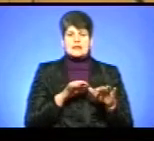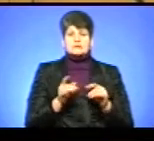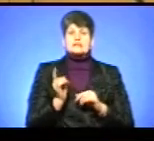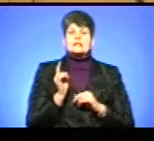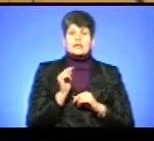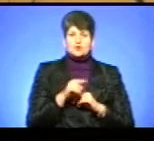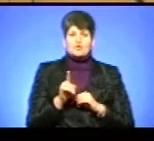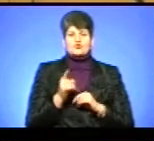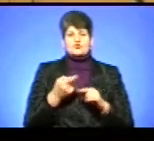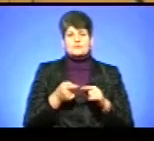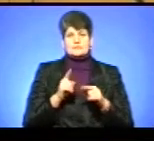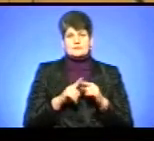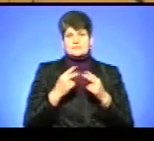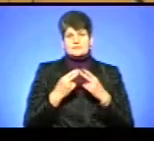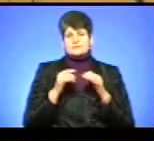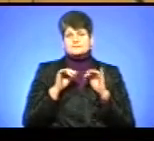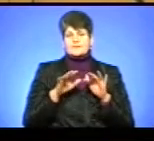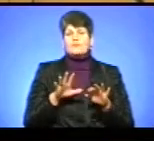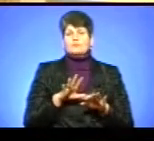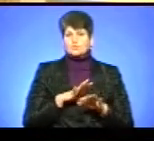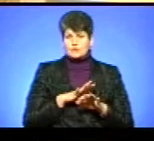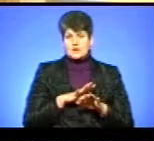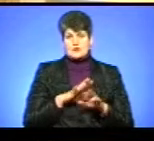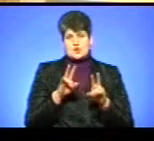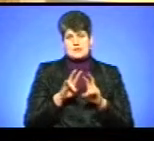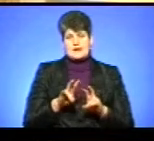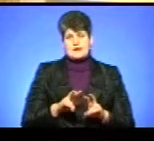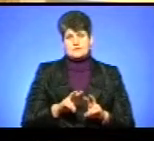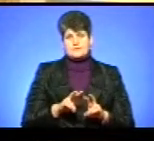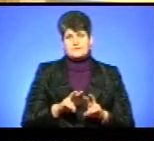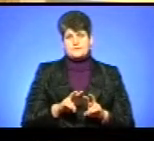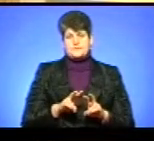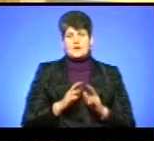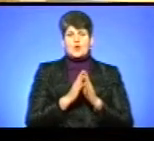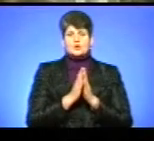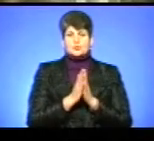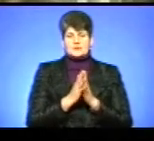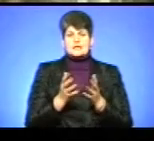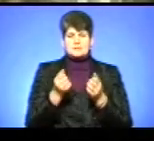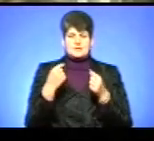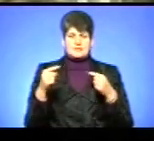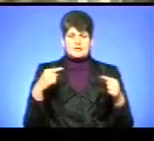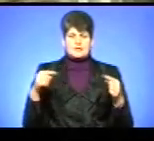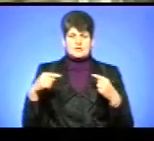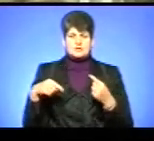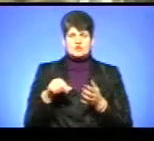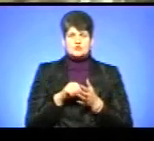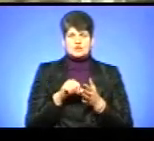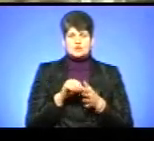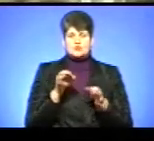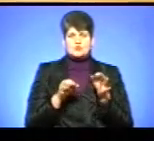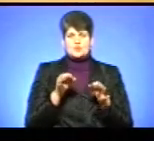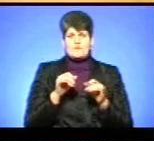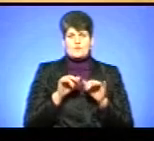щоб дане кримінальне провадження було розглянуто. Клопотання Інни Радібової підтримали інші учасники судового